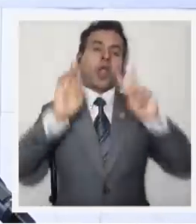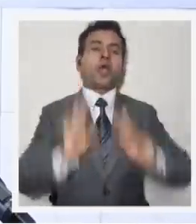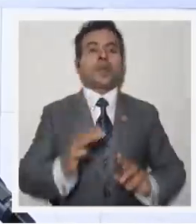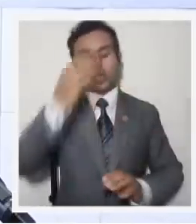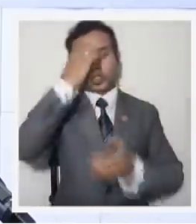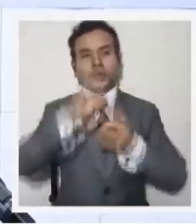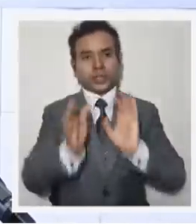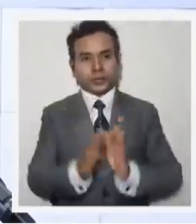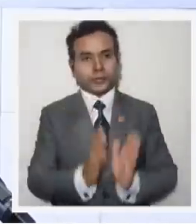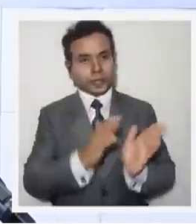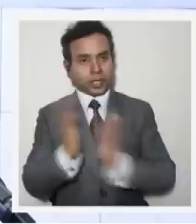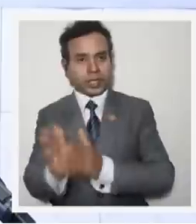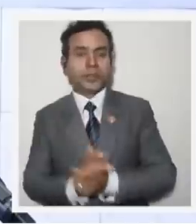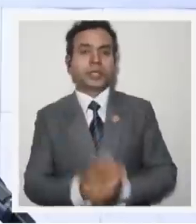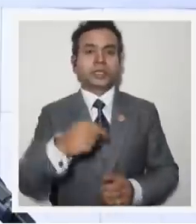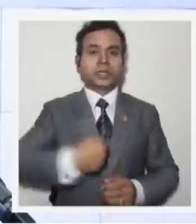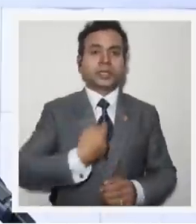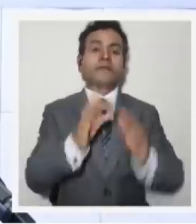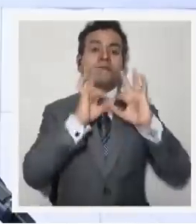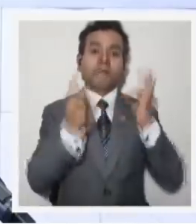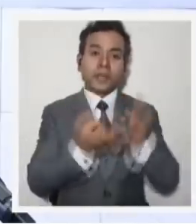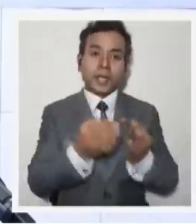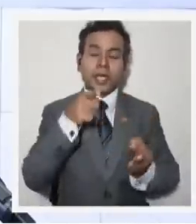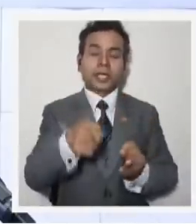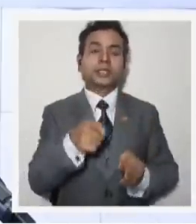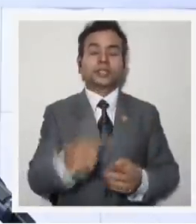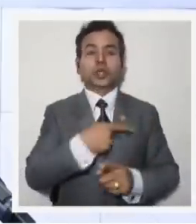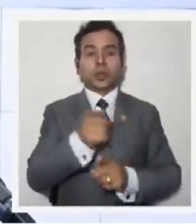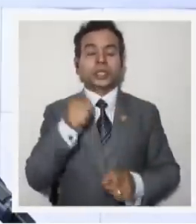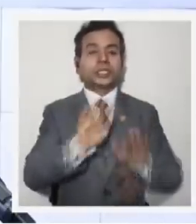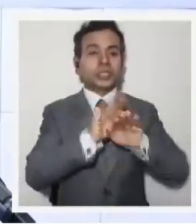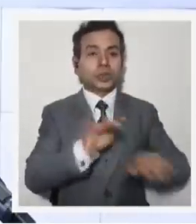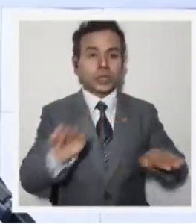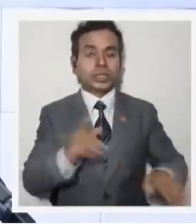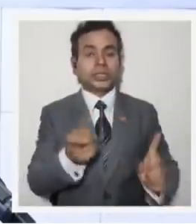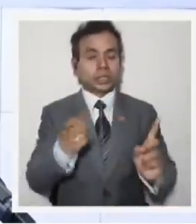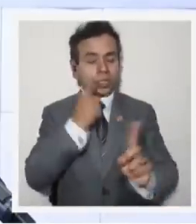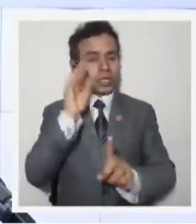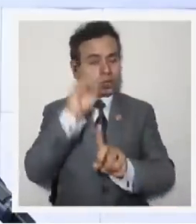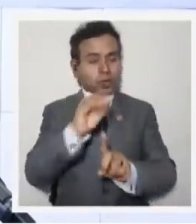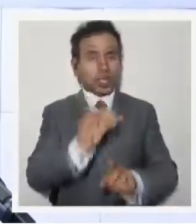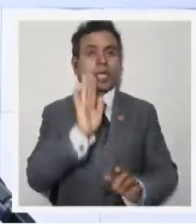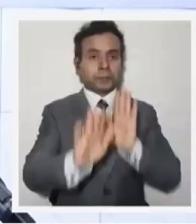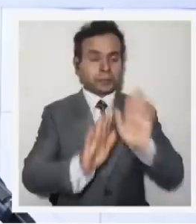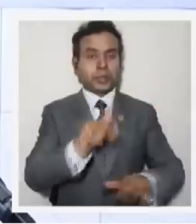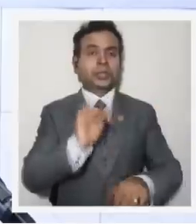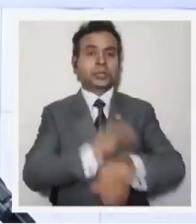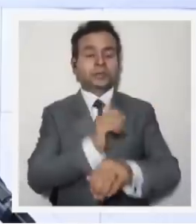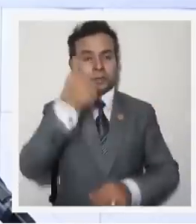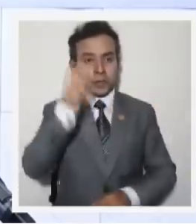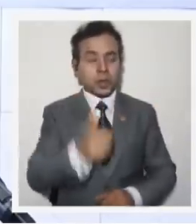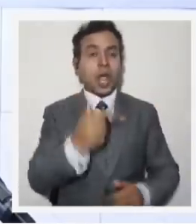সব সময়। এবং আপনারা সৃষ্টিশীল কর্মে নিয়োজিত থাকবেন, নিজেরা থাকবেন, পরিবারের অন্য সদস্যদের বিশেষ করে